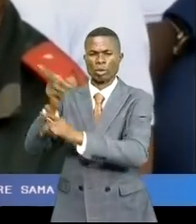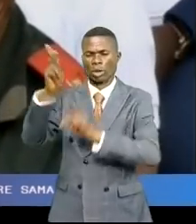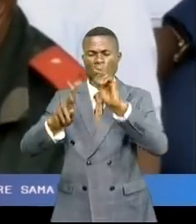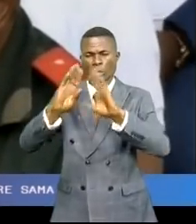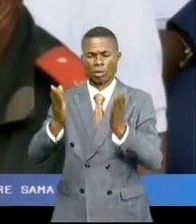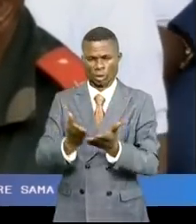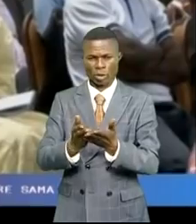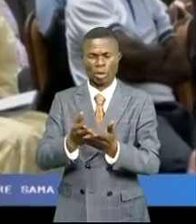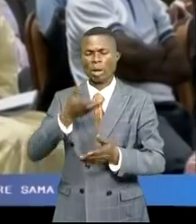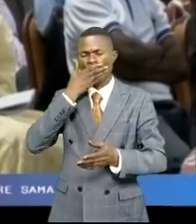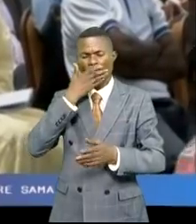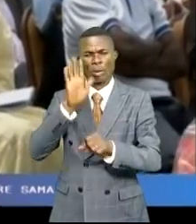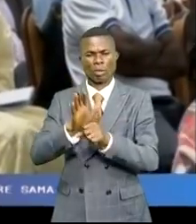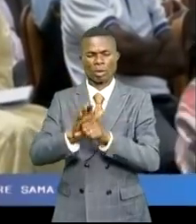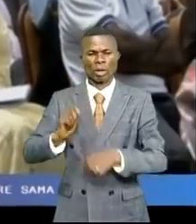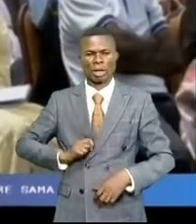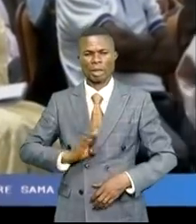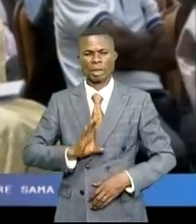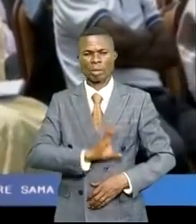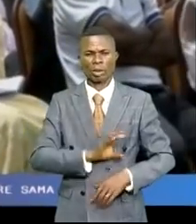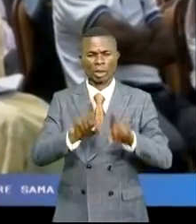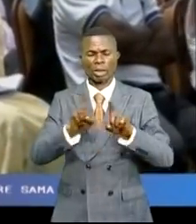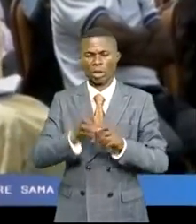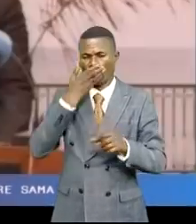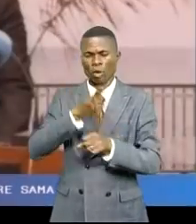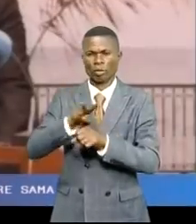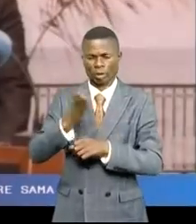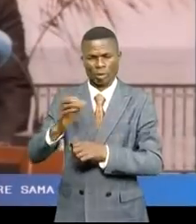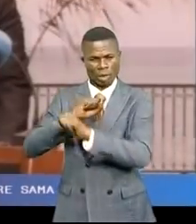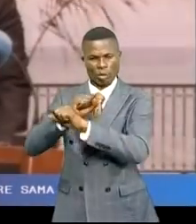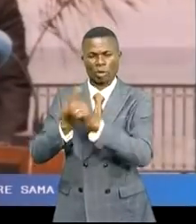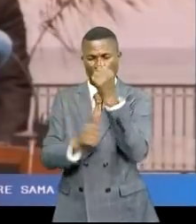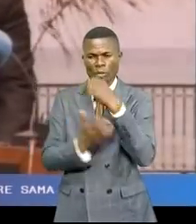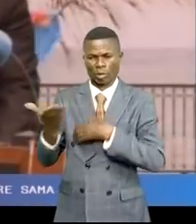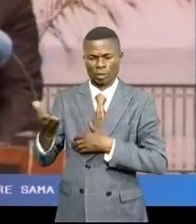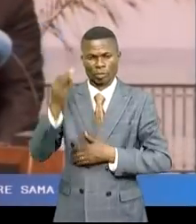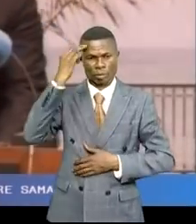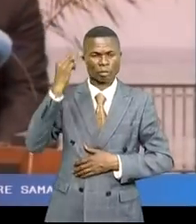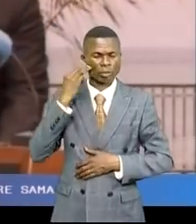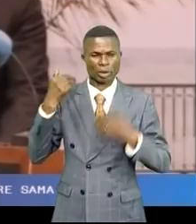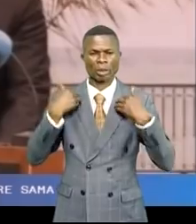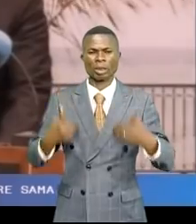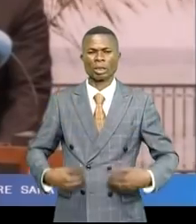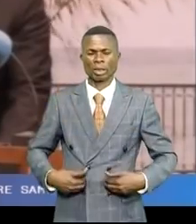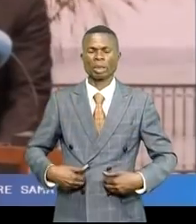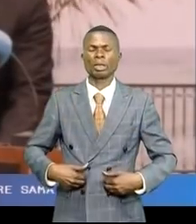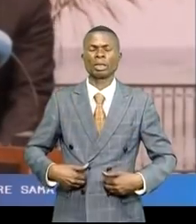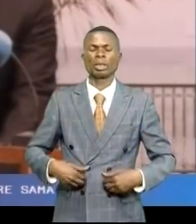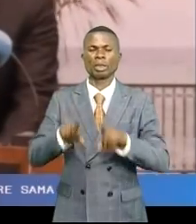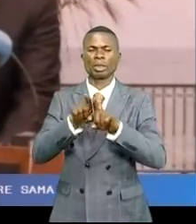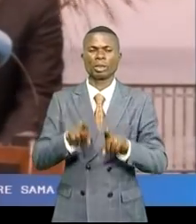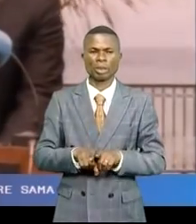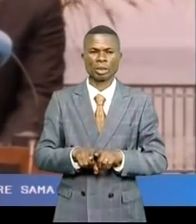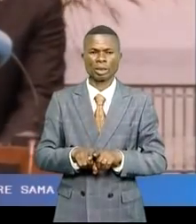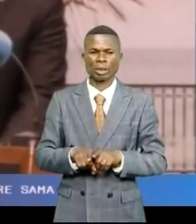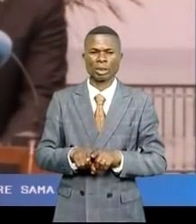du choléra, de la tuberculose et de la Covid-19. Le ministre de la Santé publique,